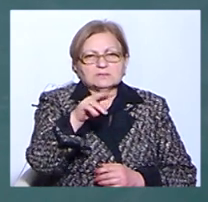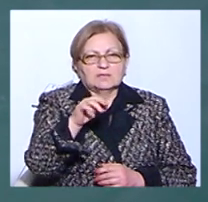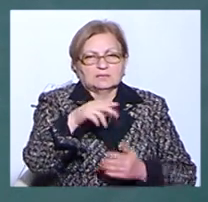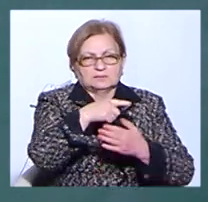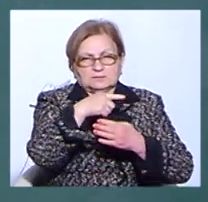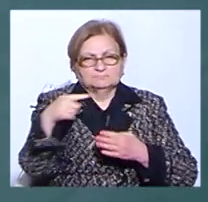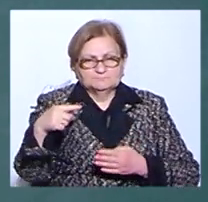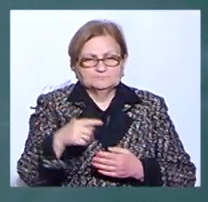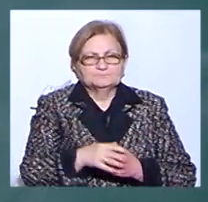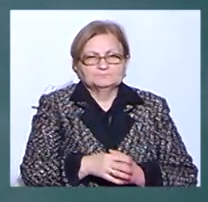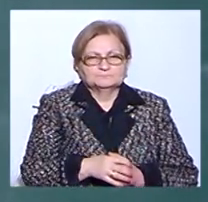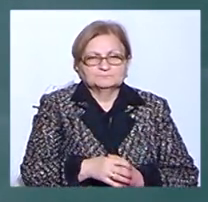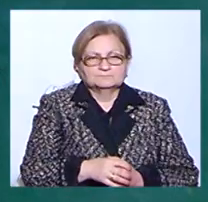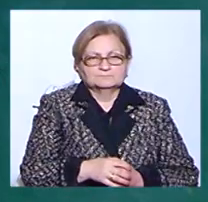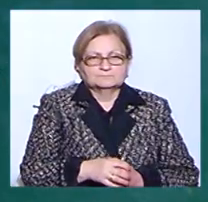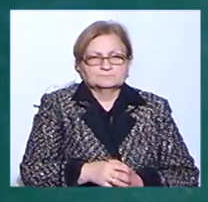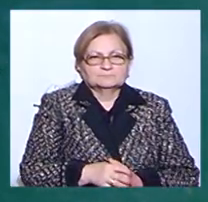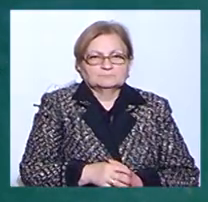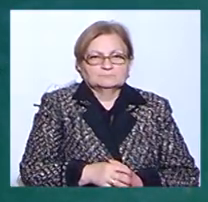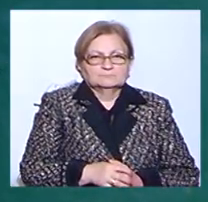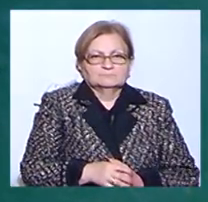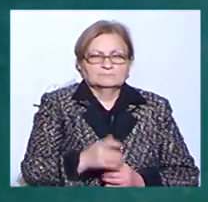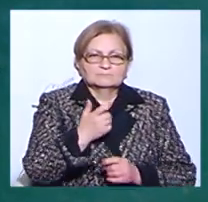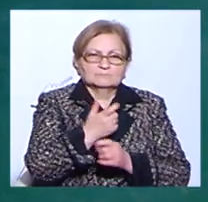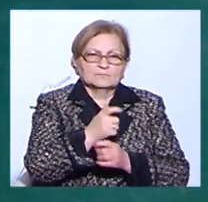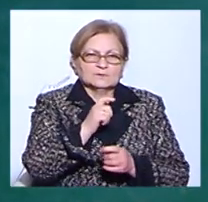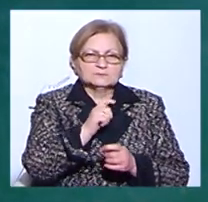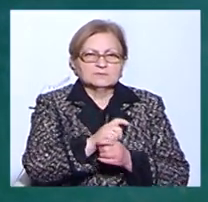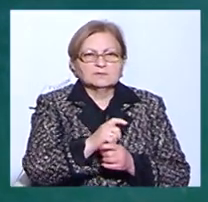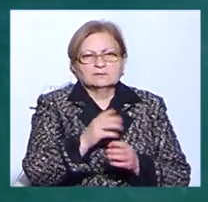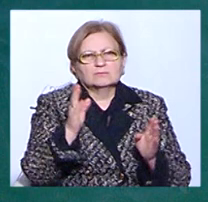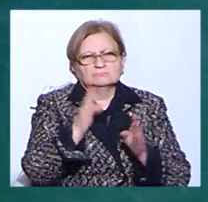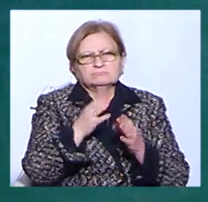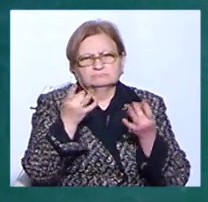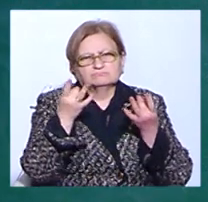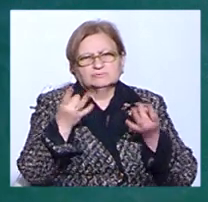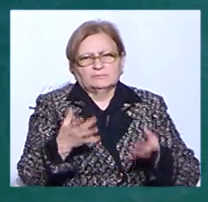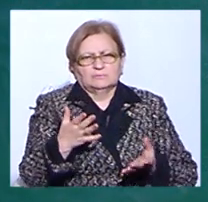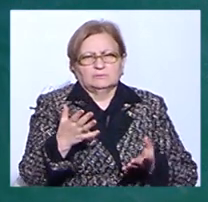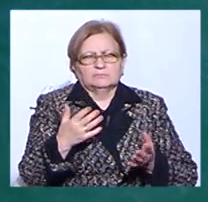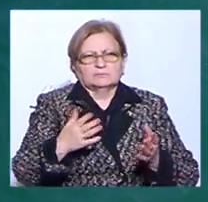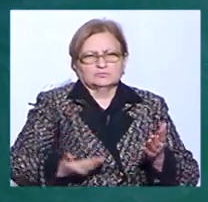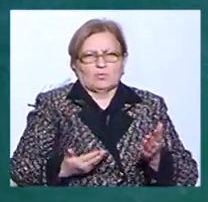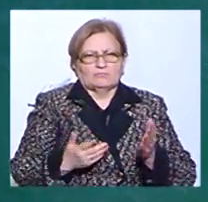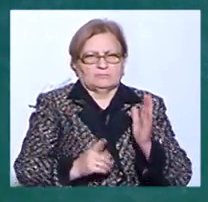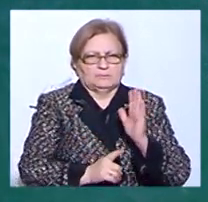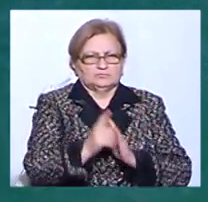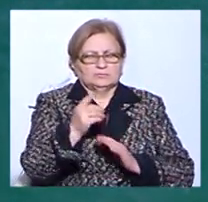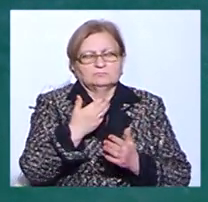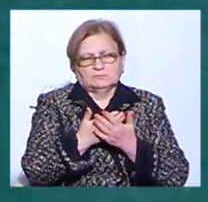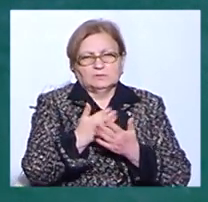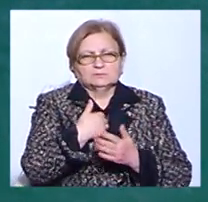წილადი, არაწესიერი წილადი. ძალიან ბუნებრივია ჩემთვის ეს არაწესიერი წილადი ჩემ ცხოვრებაში. აი მაგალითისათვის, ავიღე